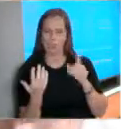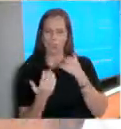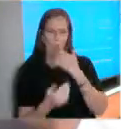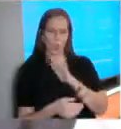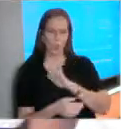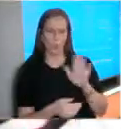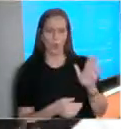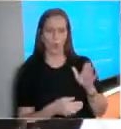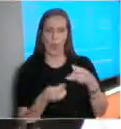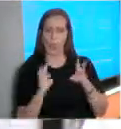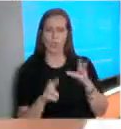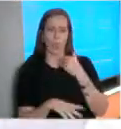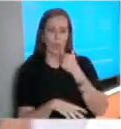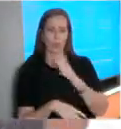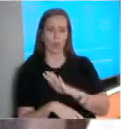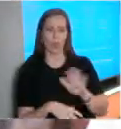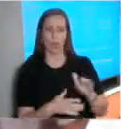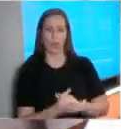טוב. השיטה לא טובה.